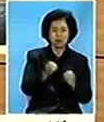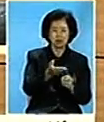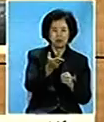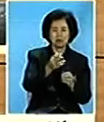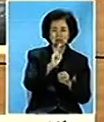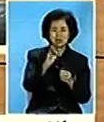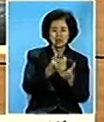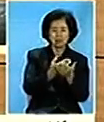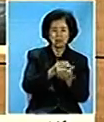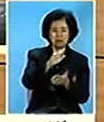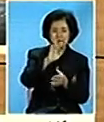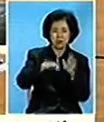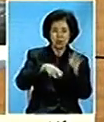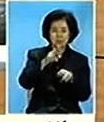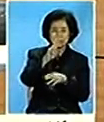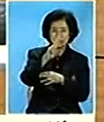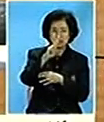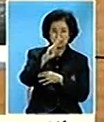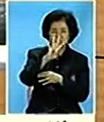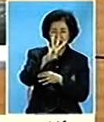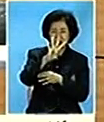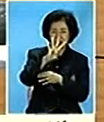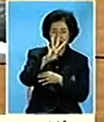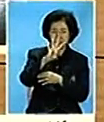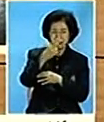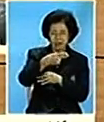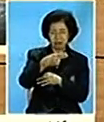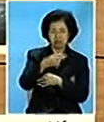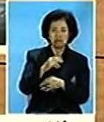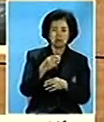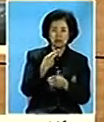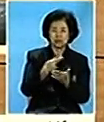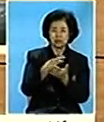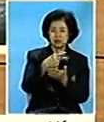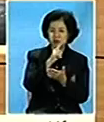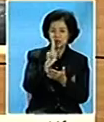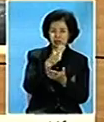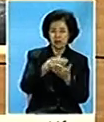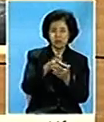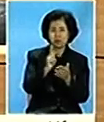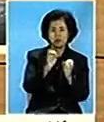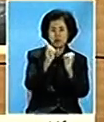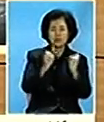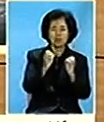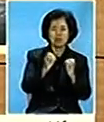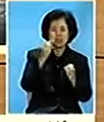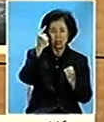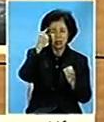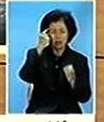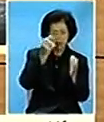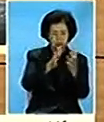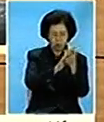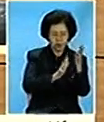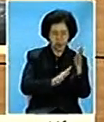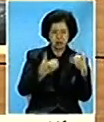กว่า 40,000 บาทแต่ไม่ได้ใช้ประโยชน์จากอาคารนี่เป็นตัวอย่างครับไปเห็นและผมเชื่อครับว่าทั่วประเทศไทยมีอ